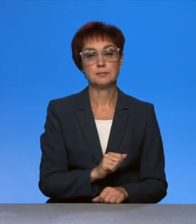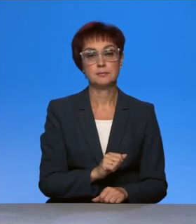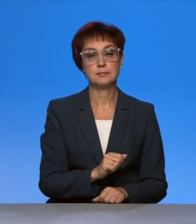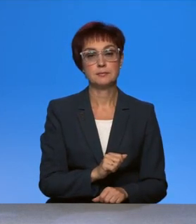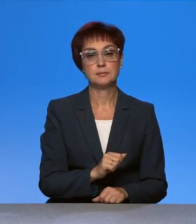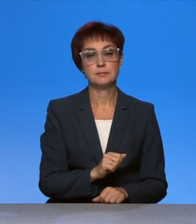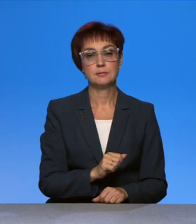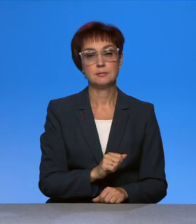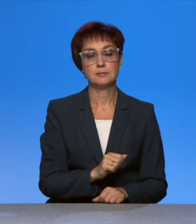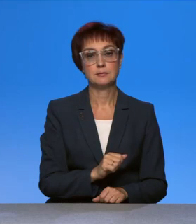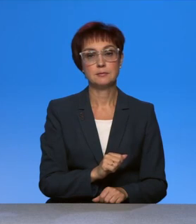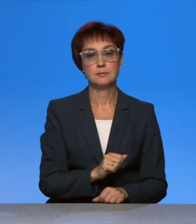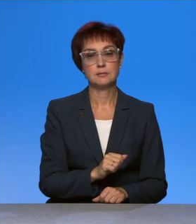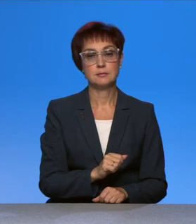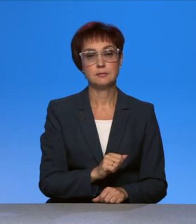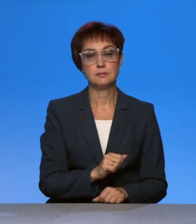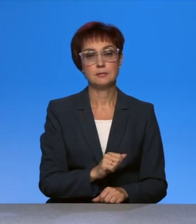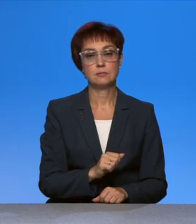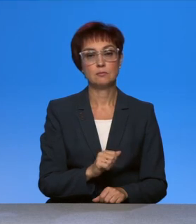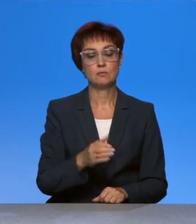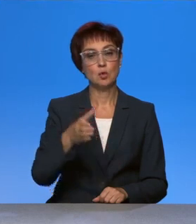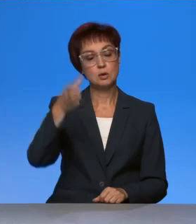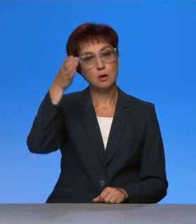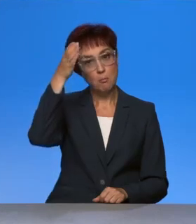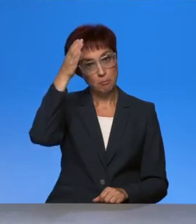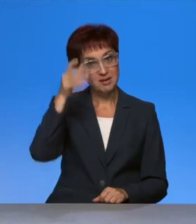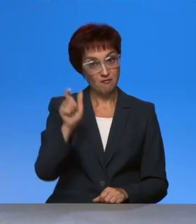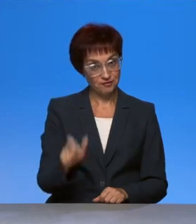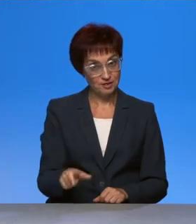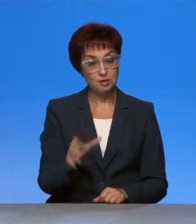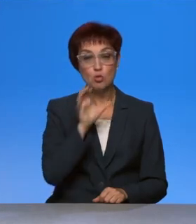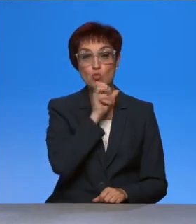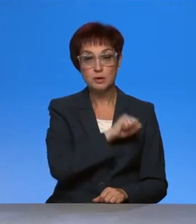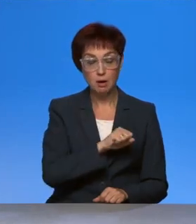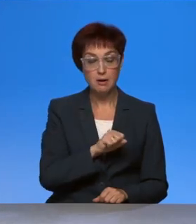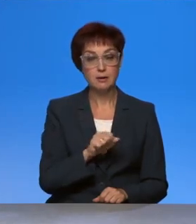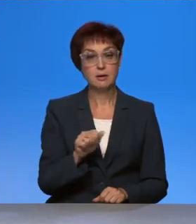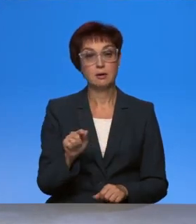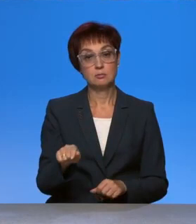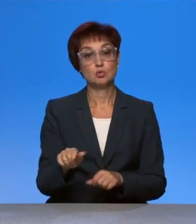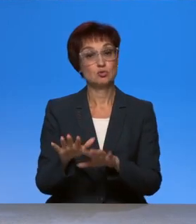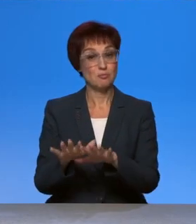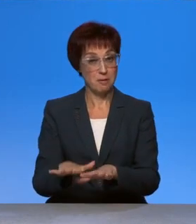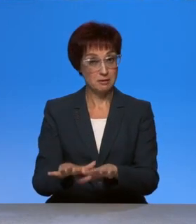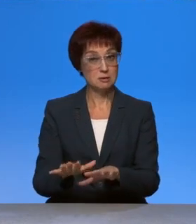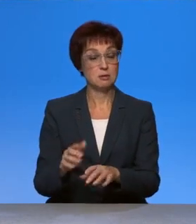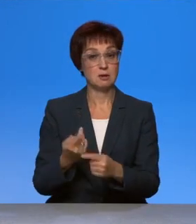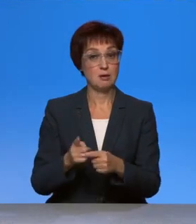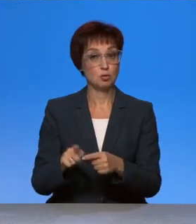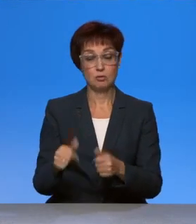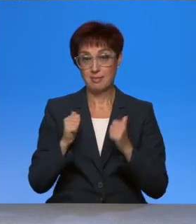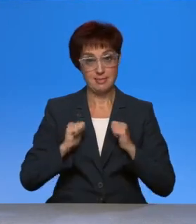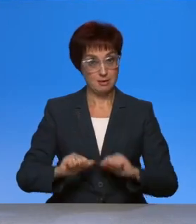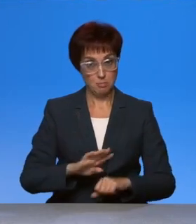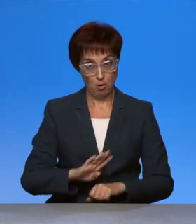профессора украли неподалеку от того места, которое я посещал. Действительно, место неспокойное, но в каком плане неспокойное? Если ты его не